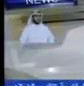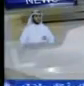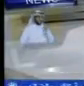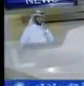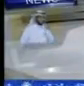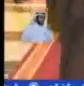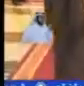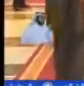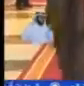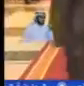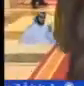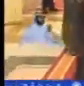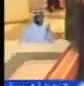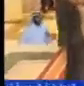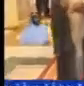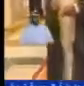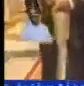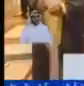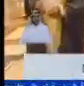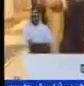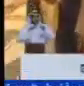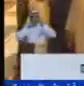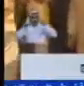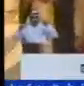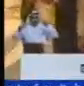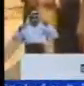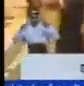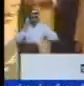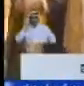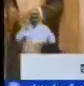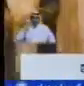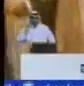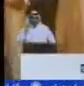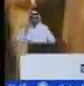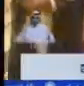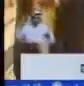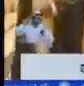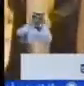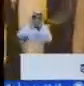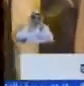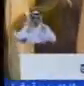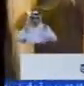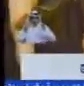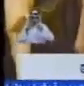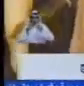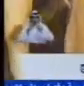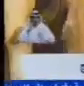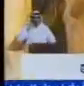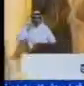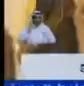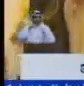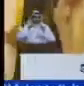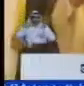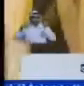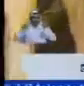عقد أصحاب المعالي والسعادة أمناء وأعضاء مجالس الشورى والنواب والوطني والأمة بدول مجلس التعاون